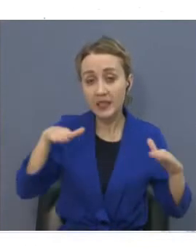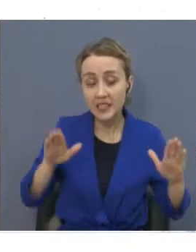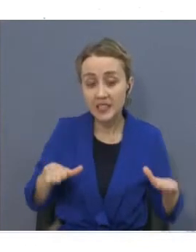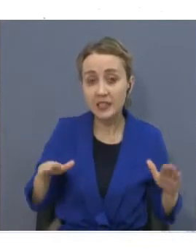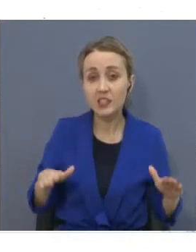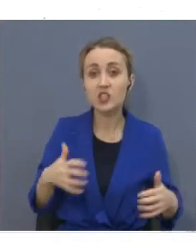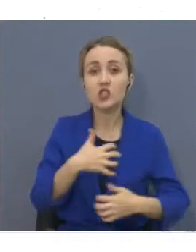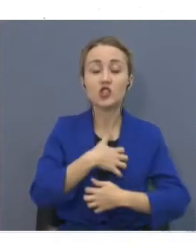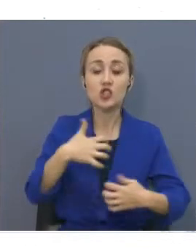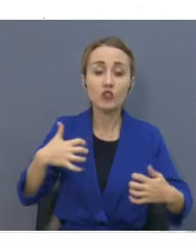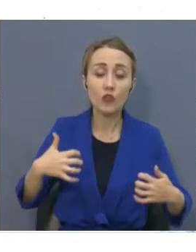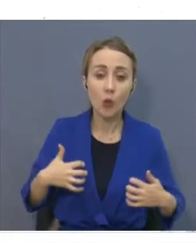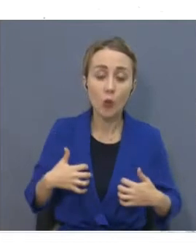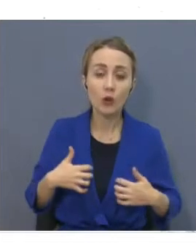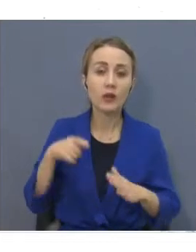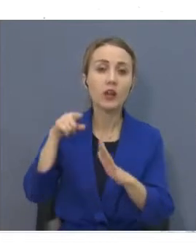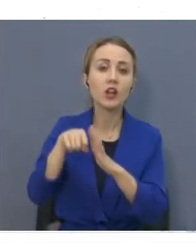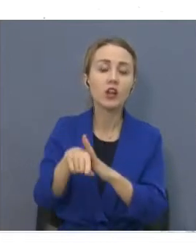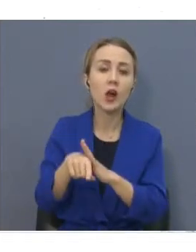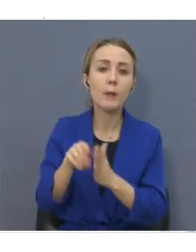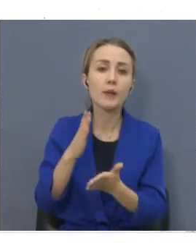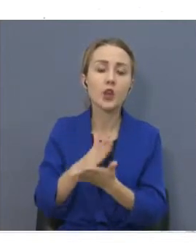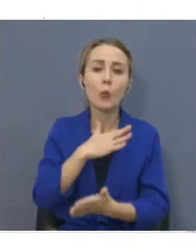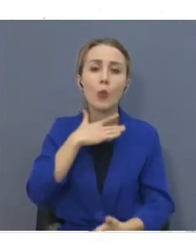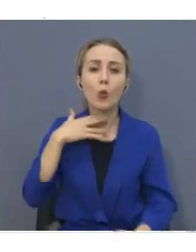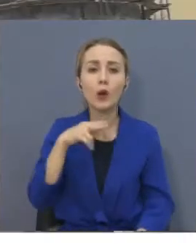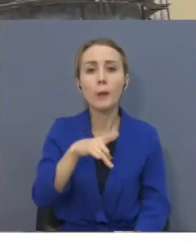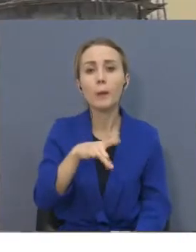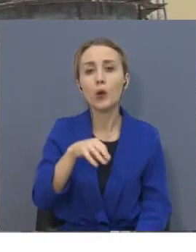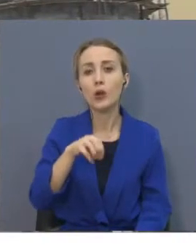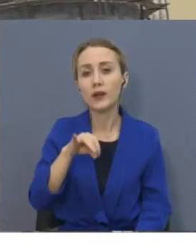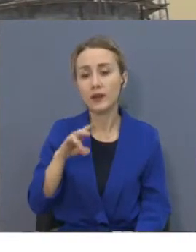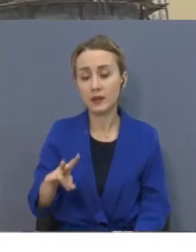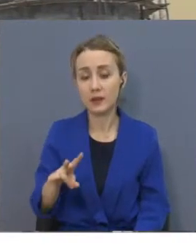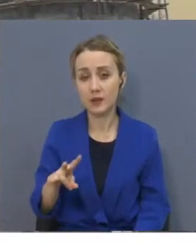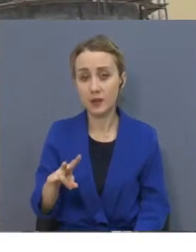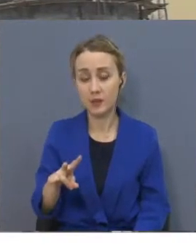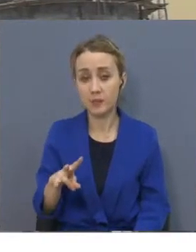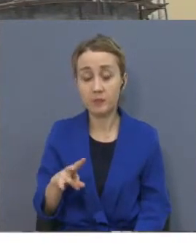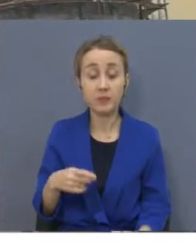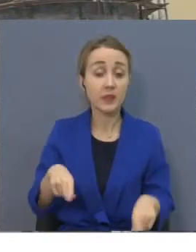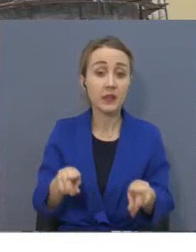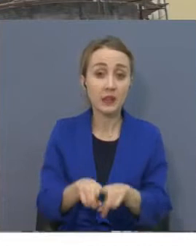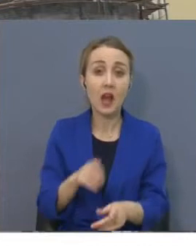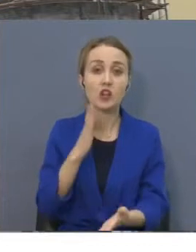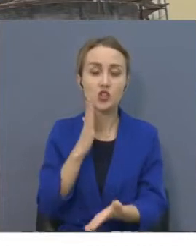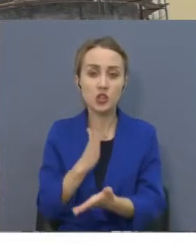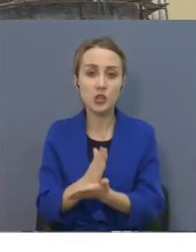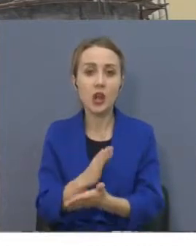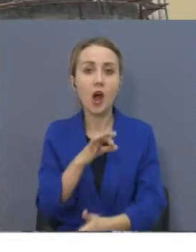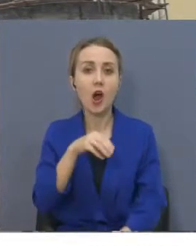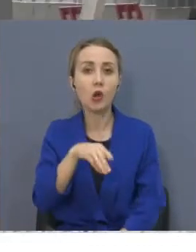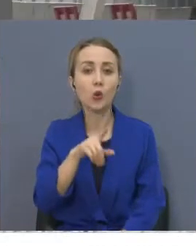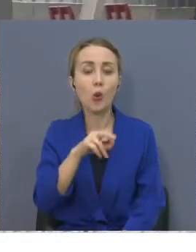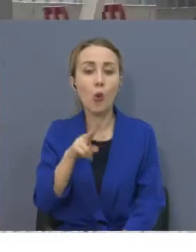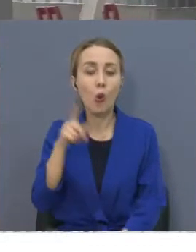животным. Он содержит большое количество протеина, легко усваиваемый. Кстати, отходы маслозавода также имеют спрос и даже есть заказы